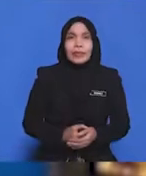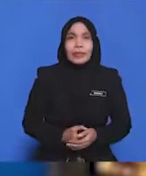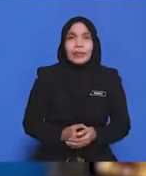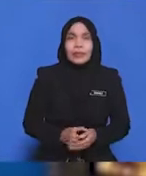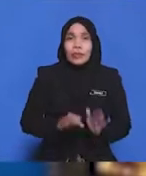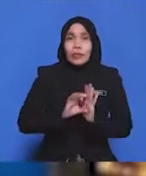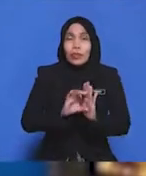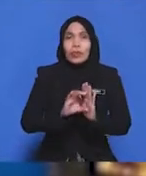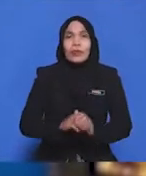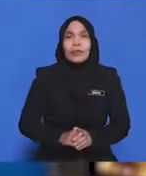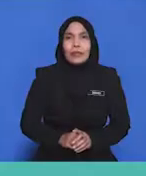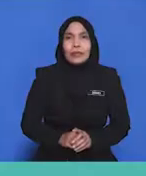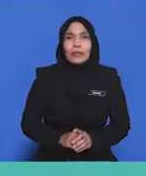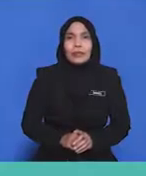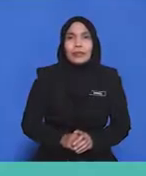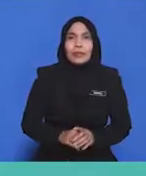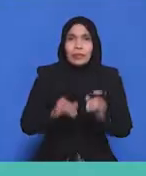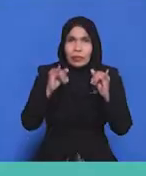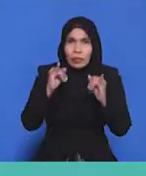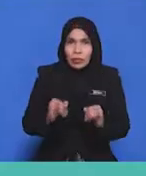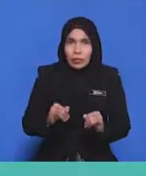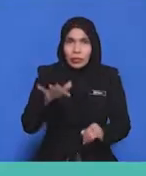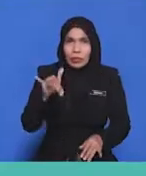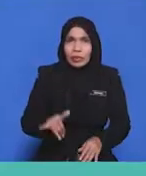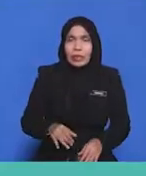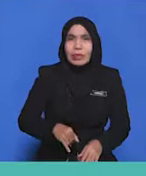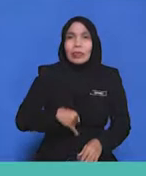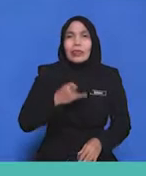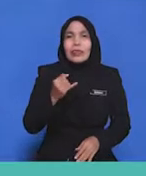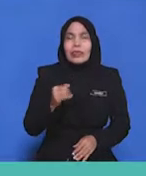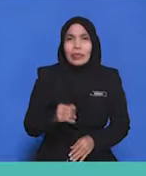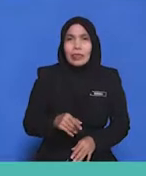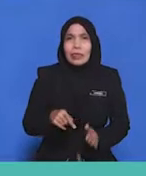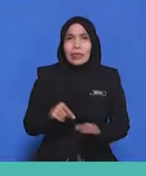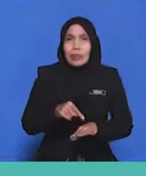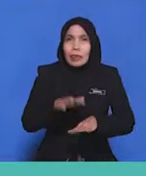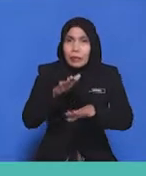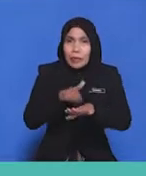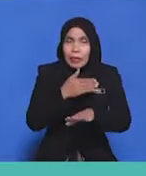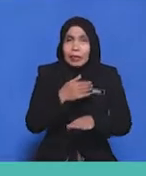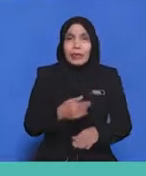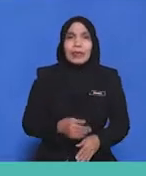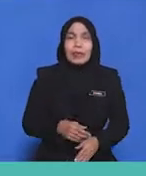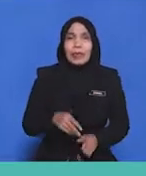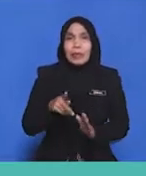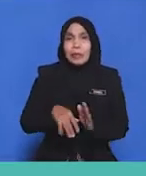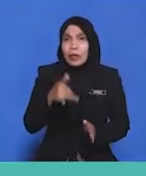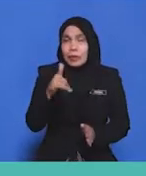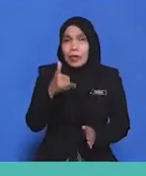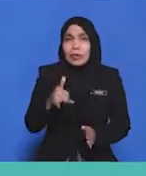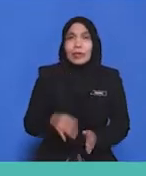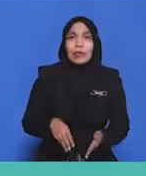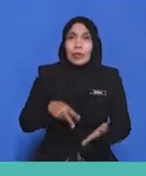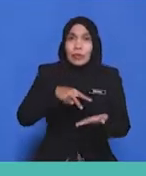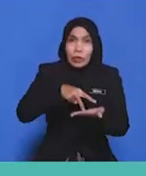individu yang ingin bergelar pemain bola sepak untuk pasukan yang hebat akan cenderung untuk